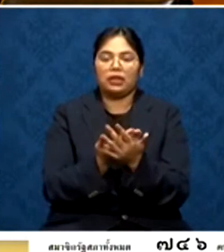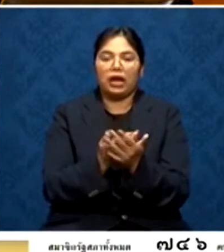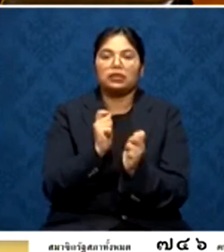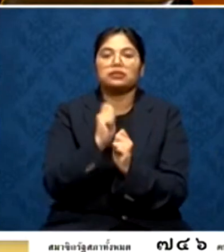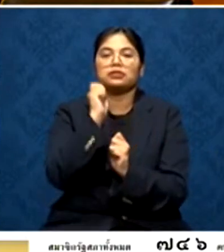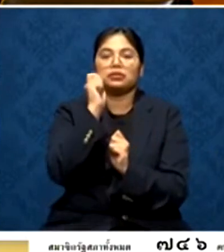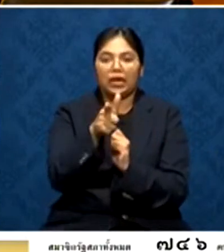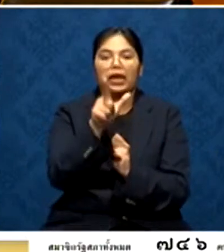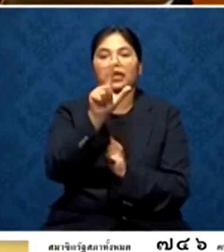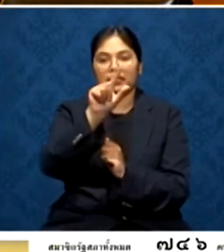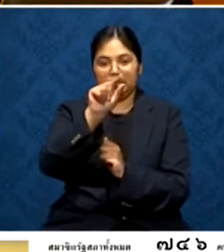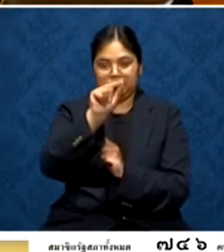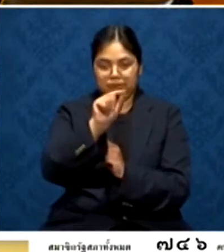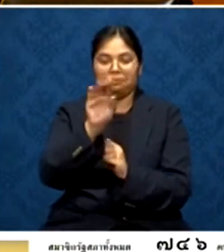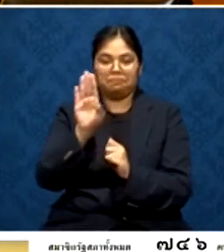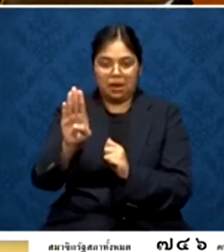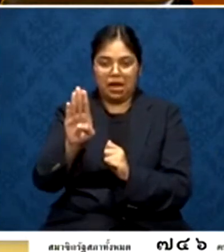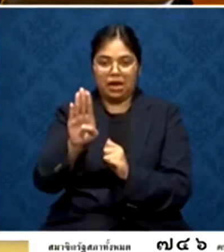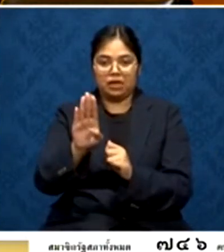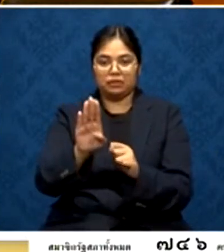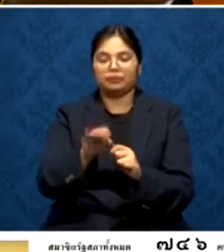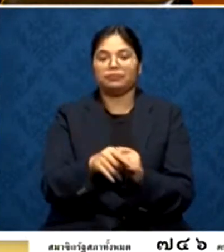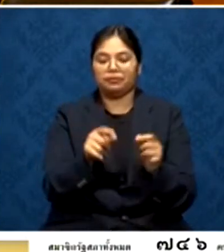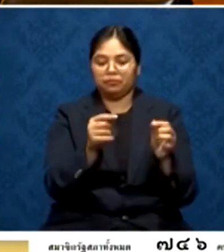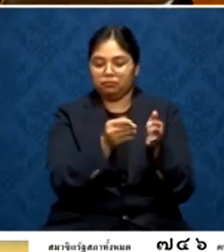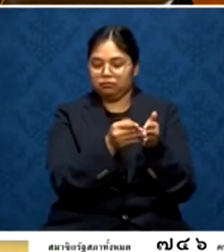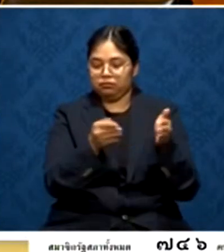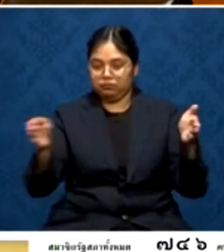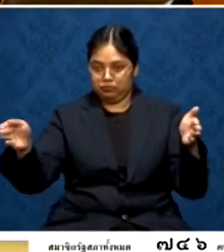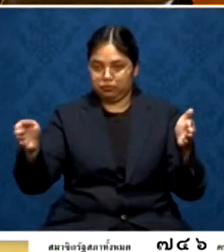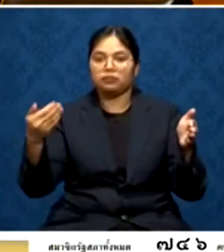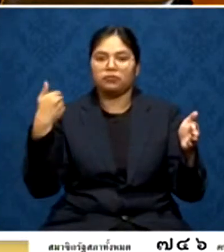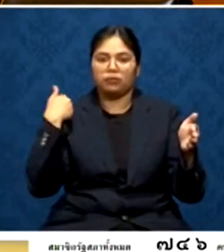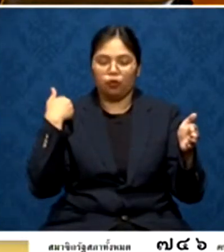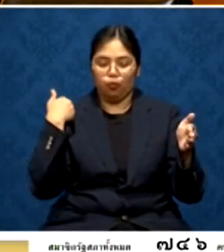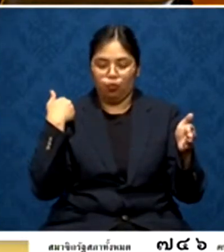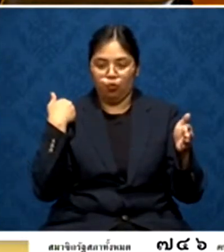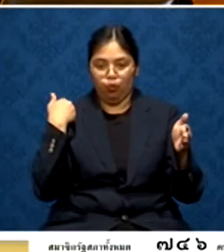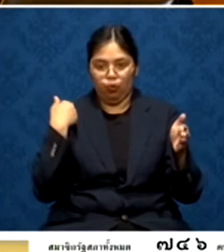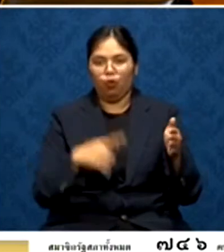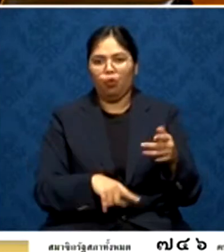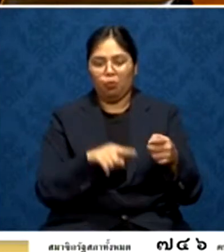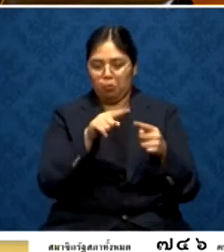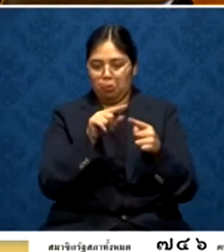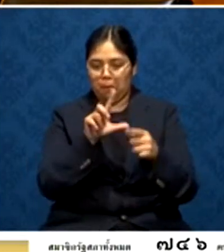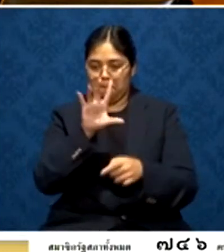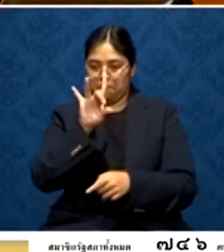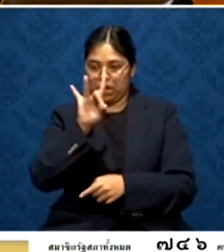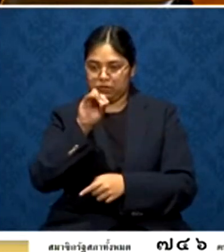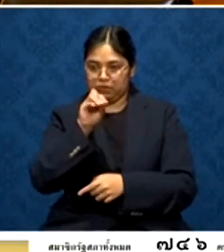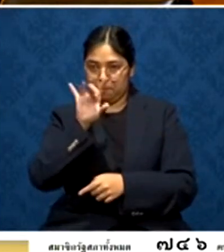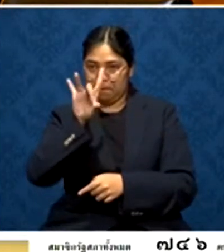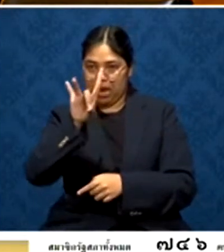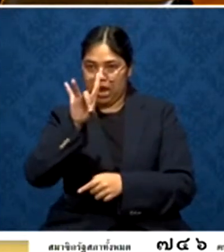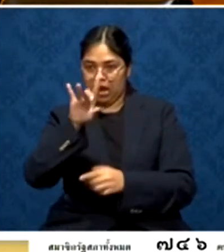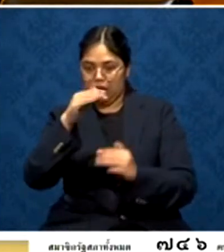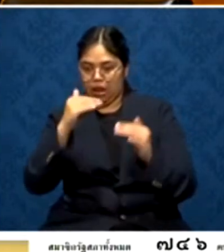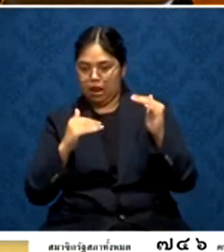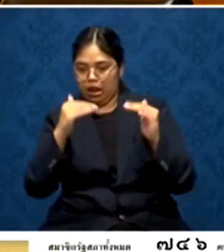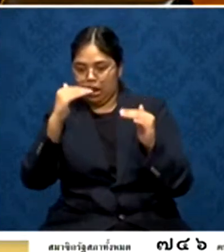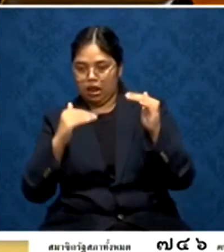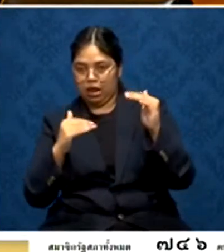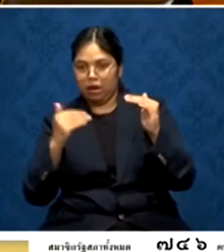ายซึ่งเห็นว่าส่วนต่างนี้ต่างกันถึง88บาทท่านประธาน